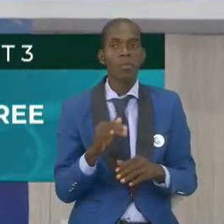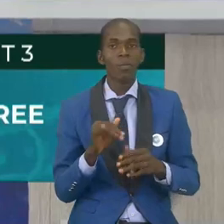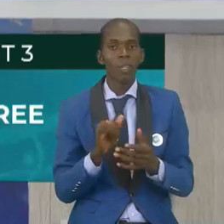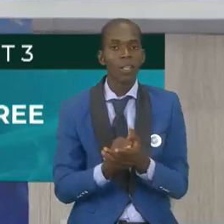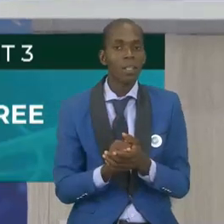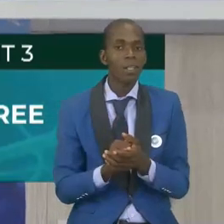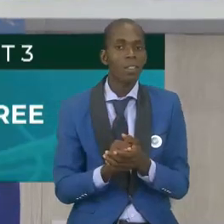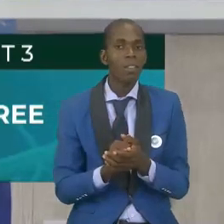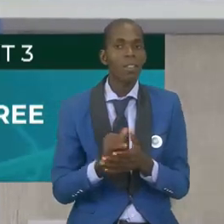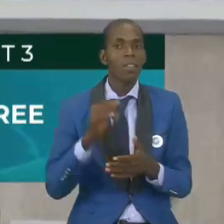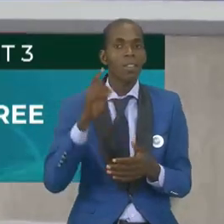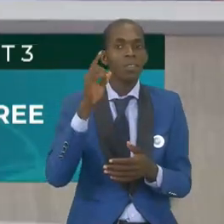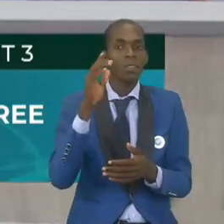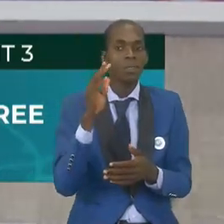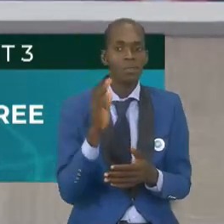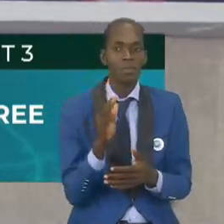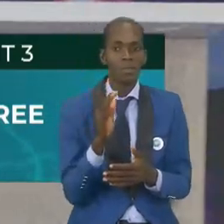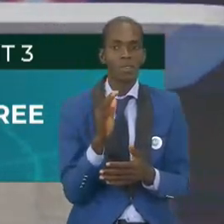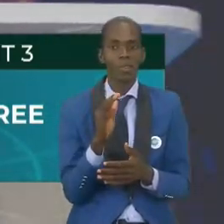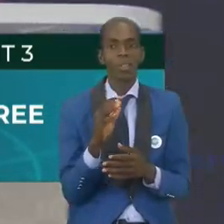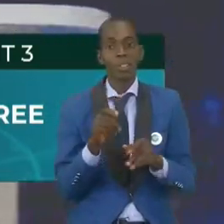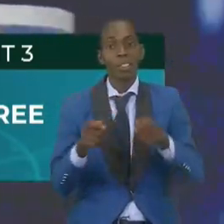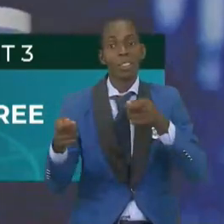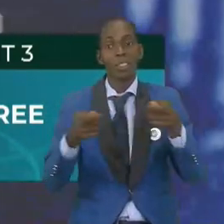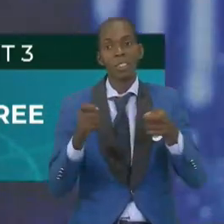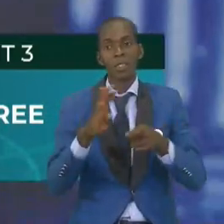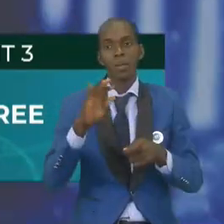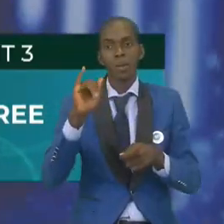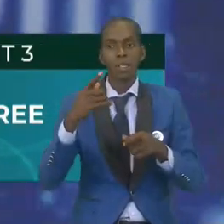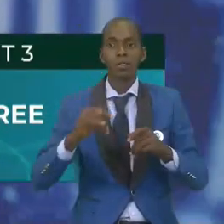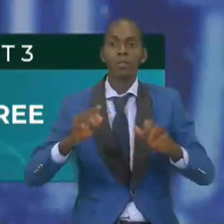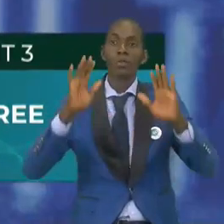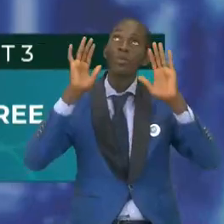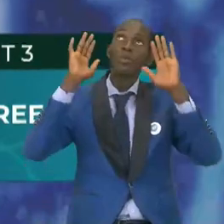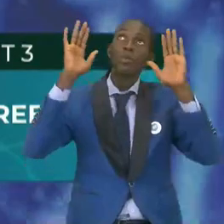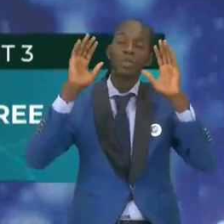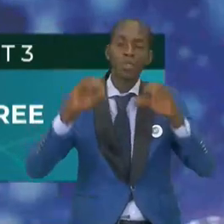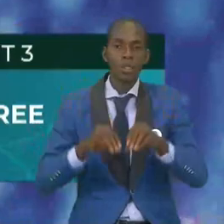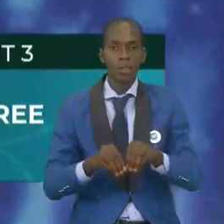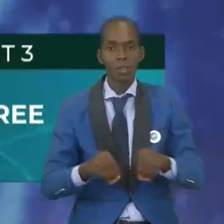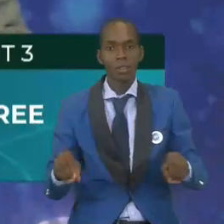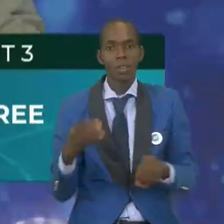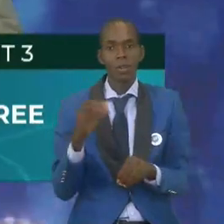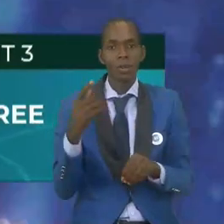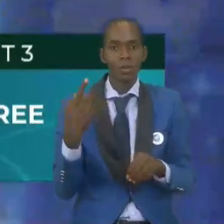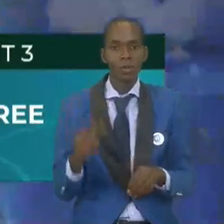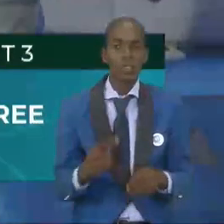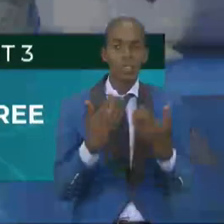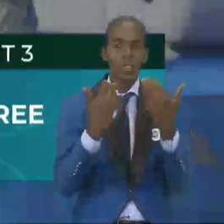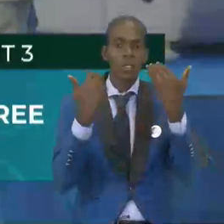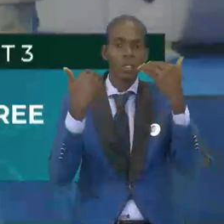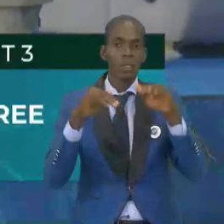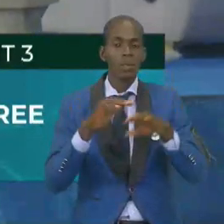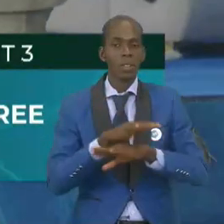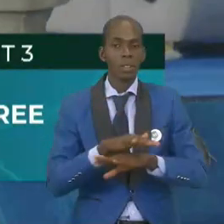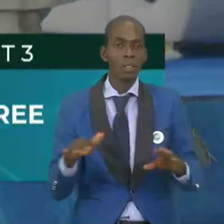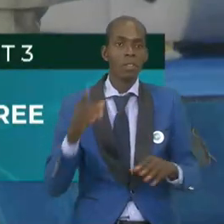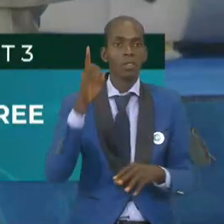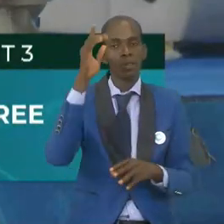Du Dieu illimité. Dieu a son décret. Et son décret est, tous